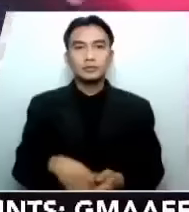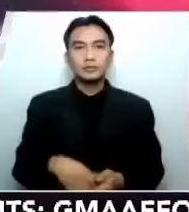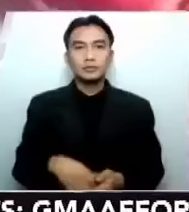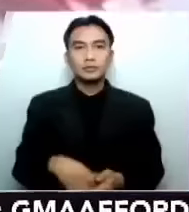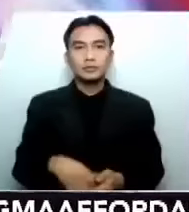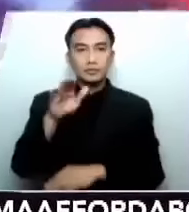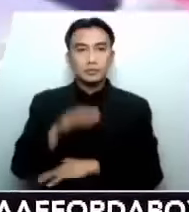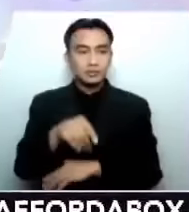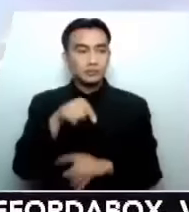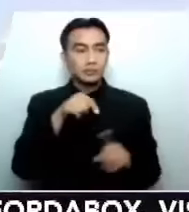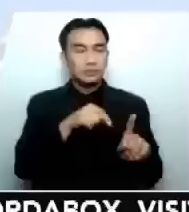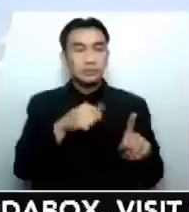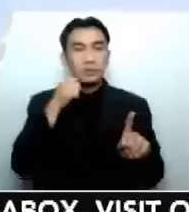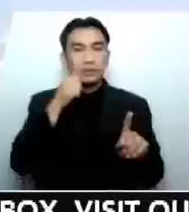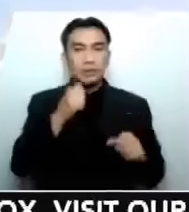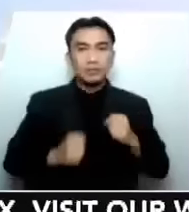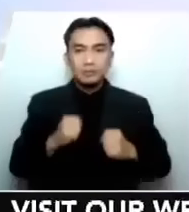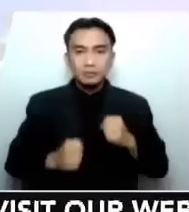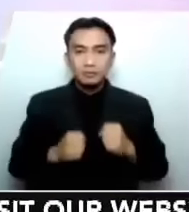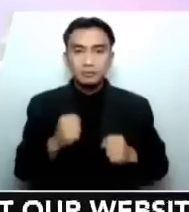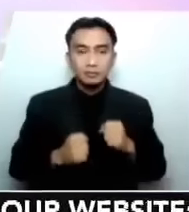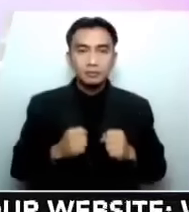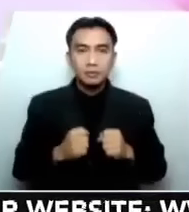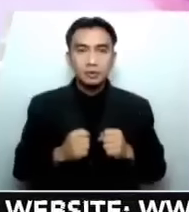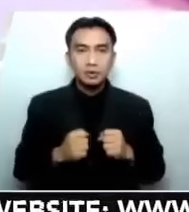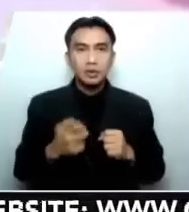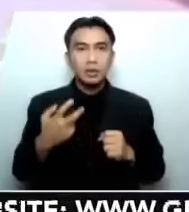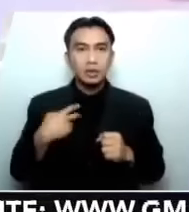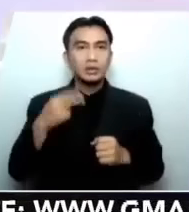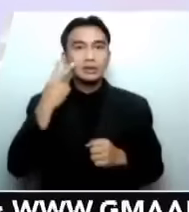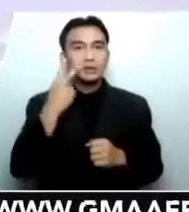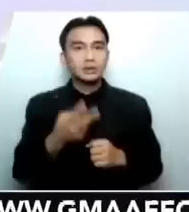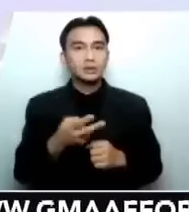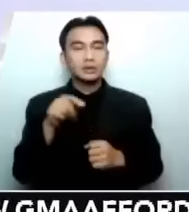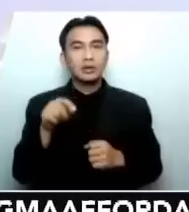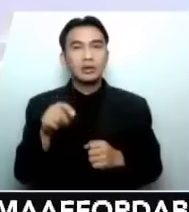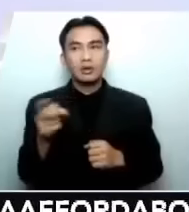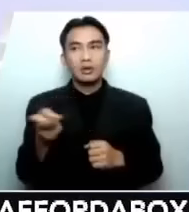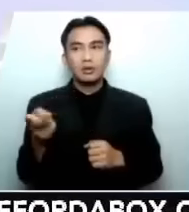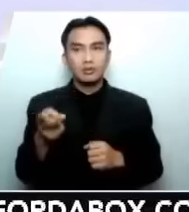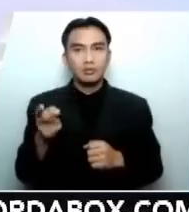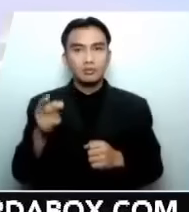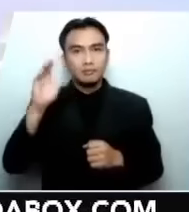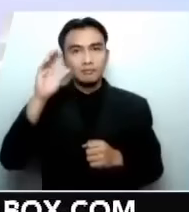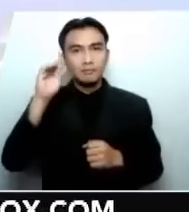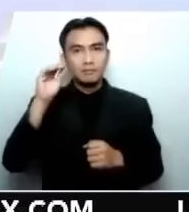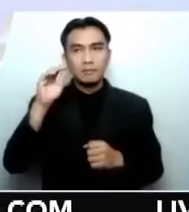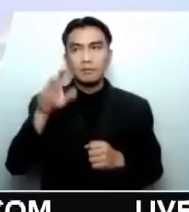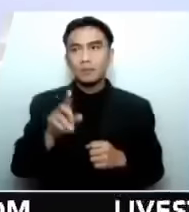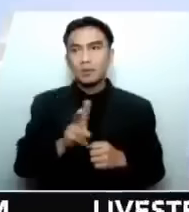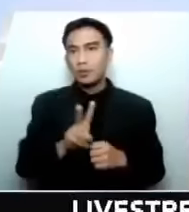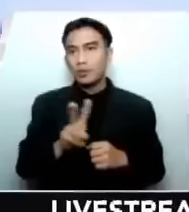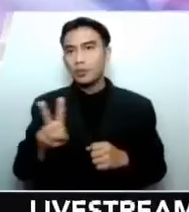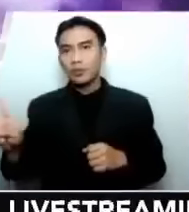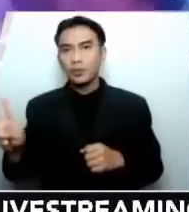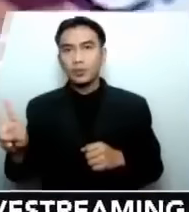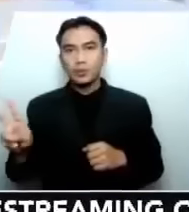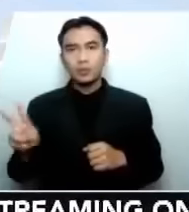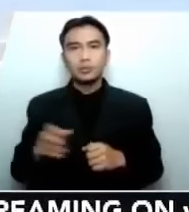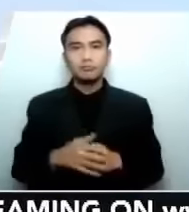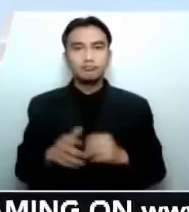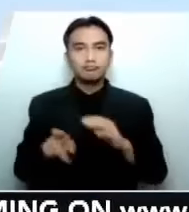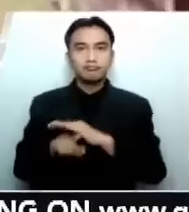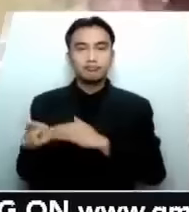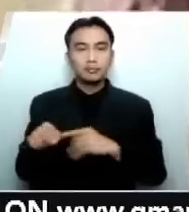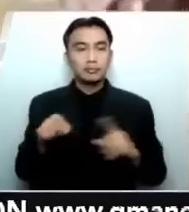sa kalsada. Maaninag naman sa pinanggalingan niya ang dalawang tao na tumatakbo rin palayo. Tila pumara pa siya sa tricycle